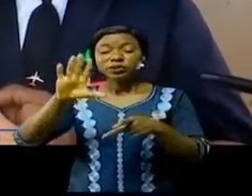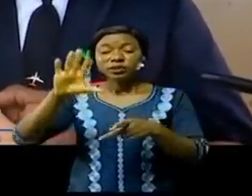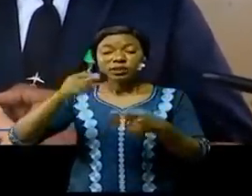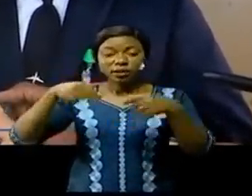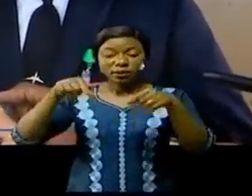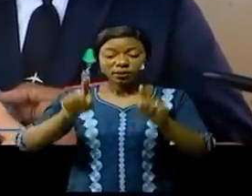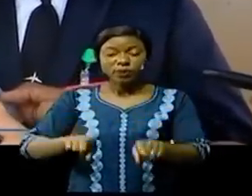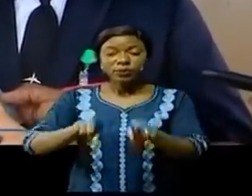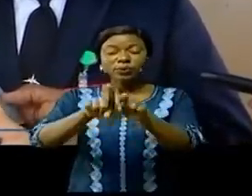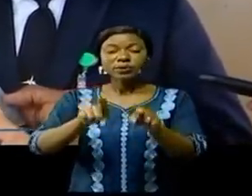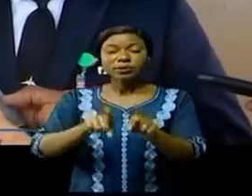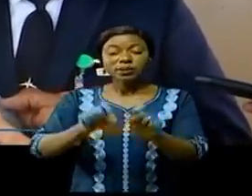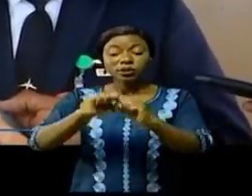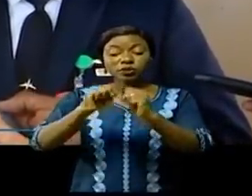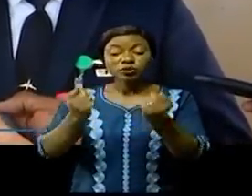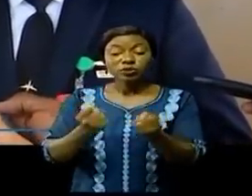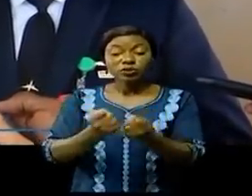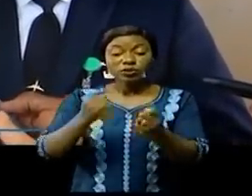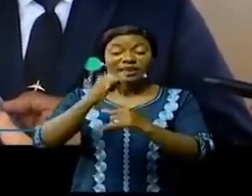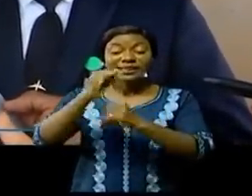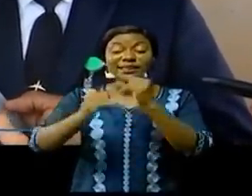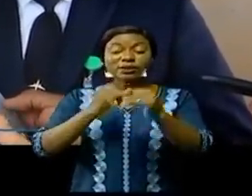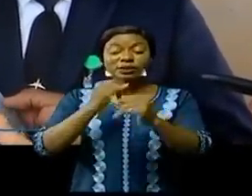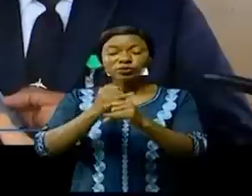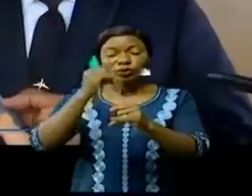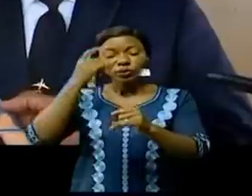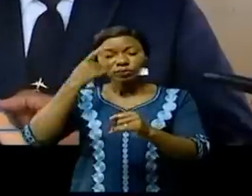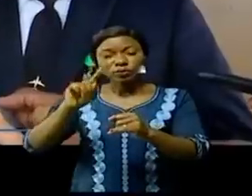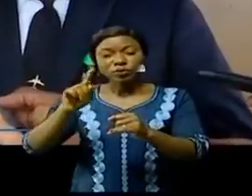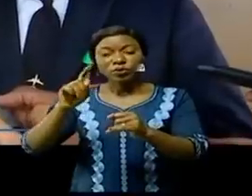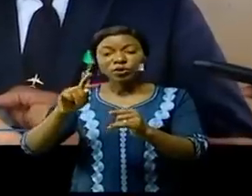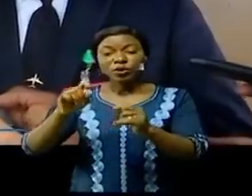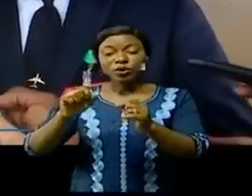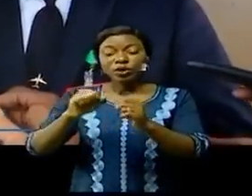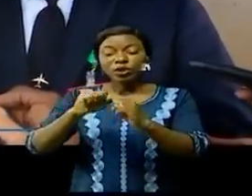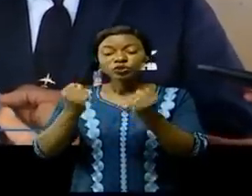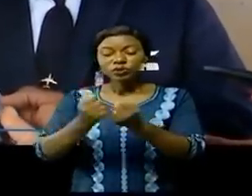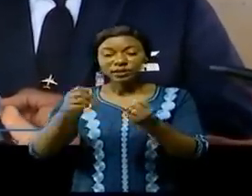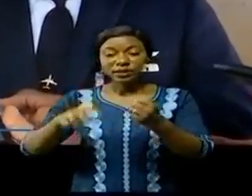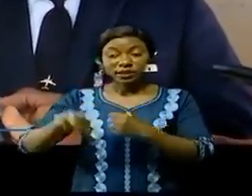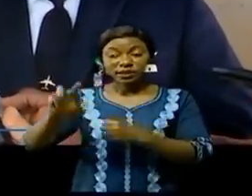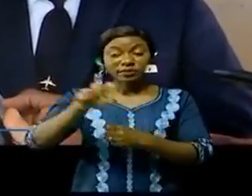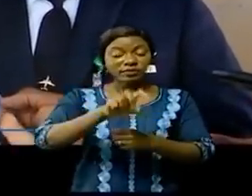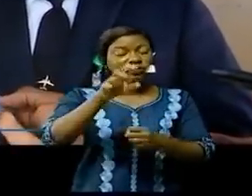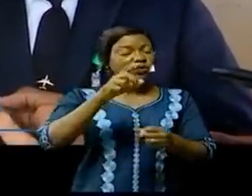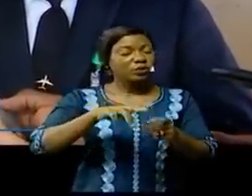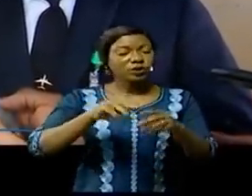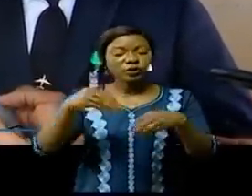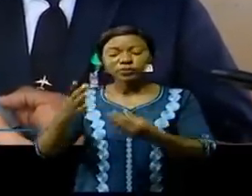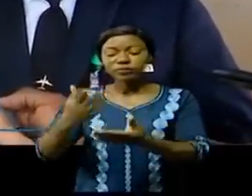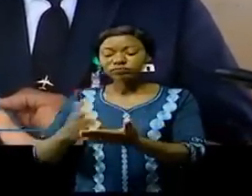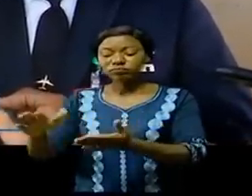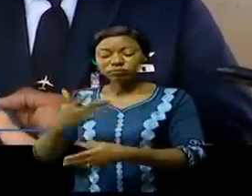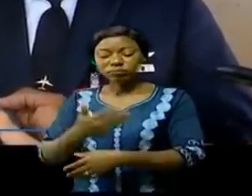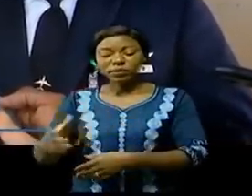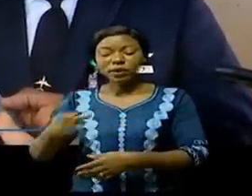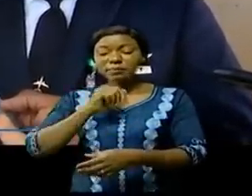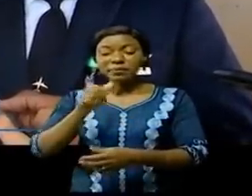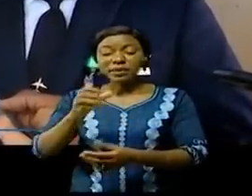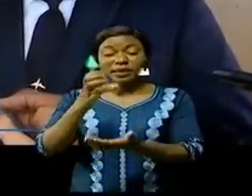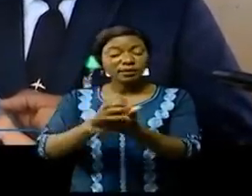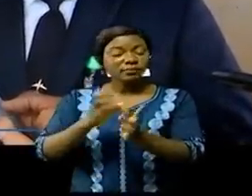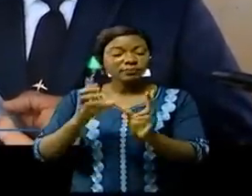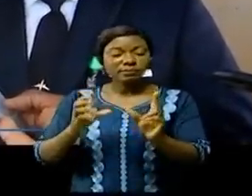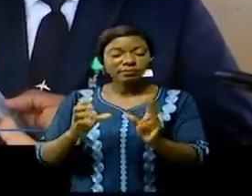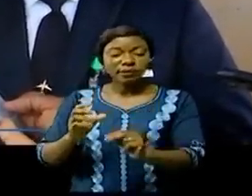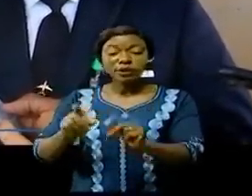l'IATA, cette association internationale, ne distribue pas gratuitement une certification IOSA.